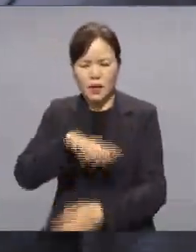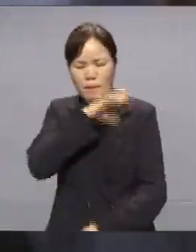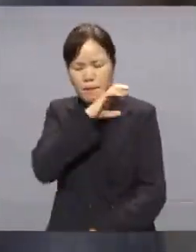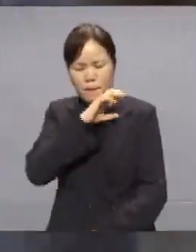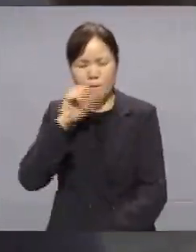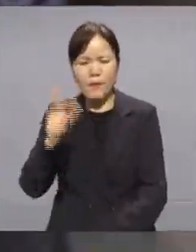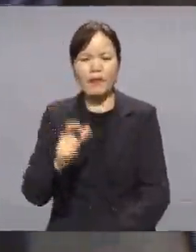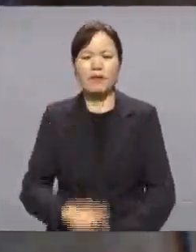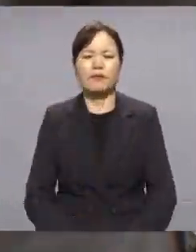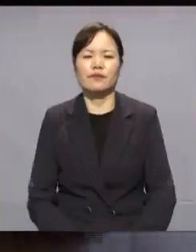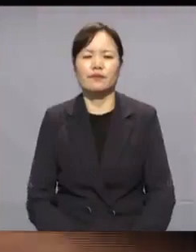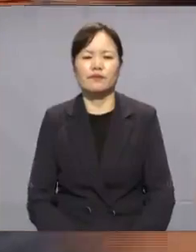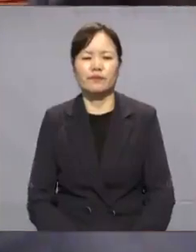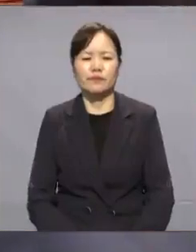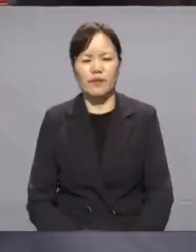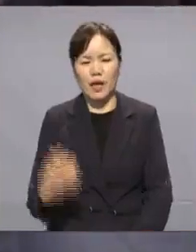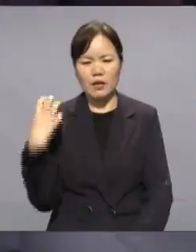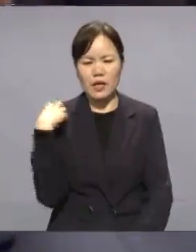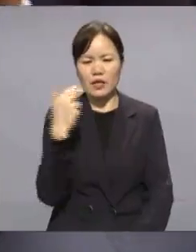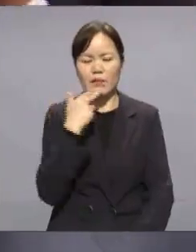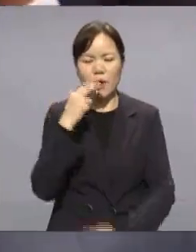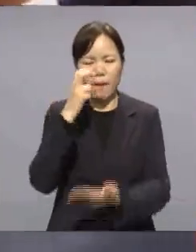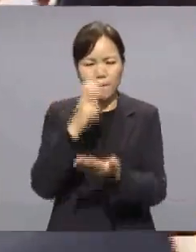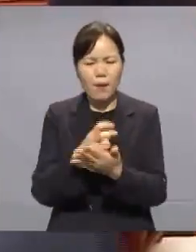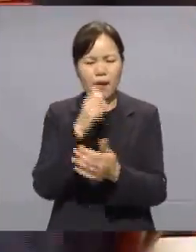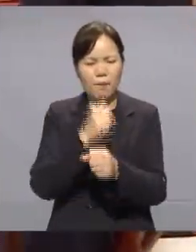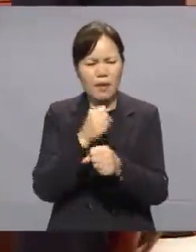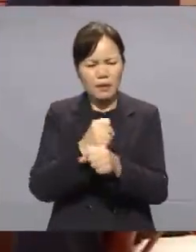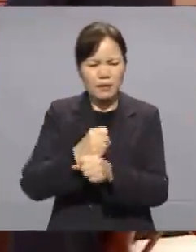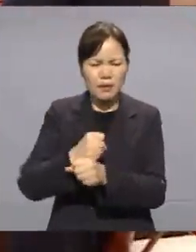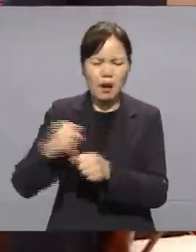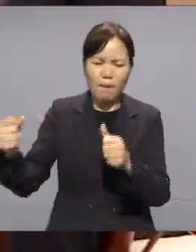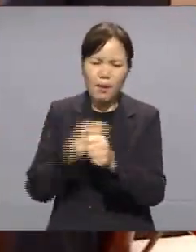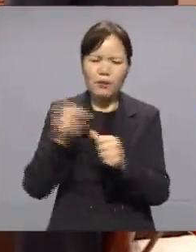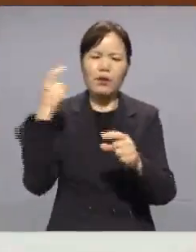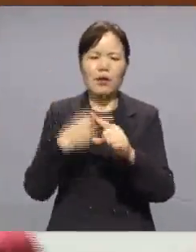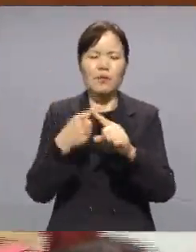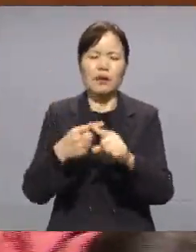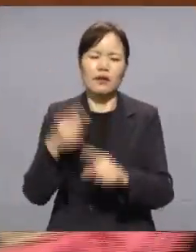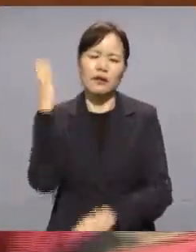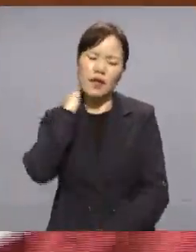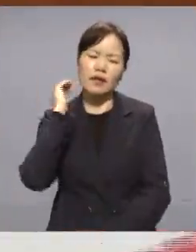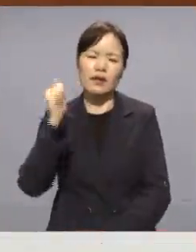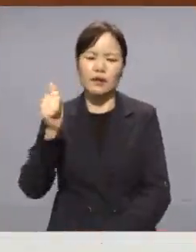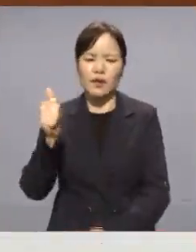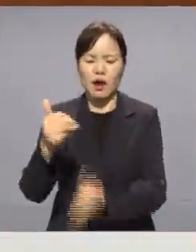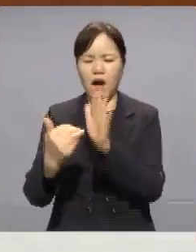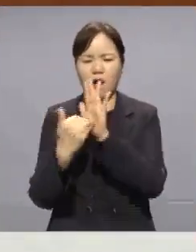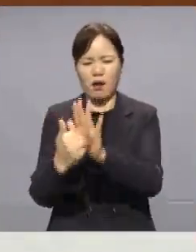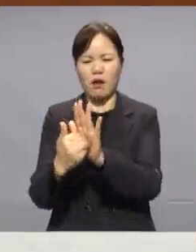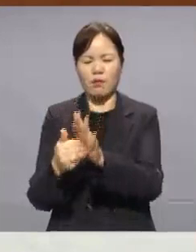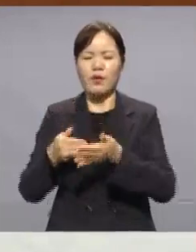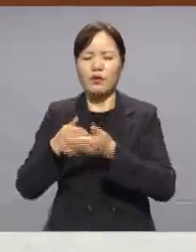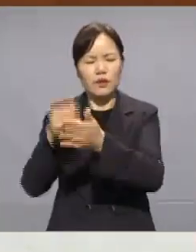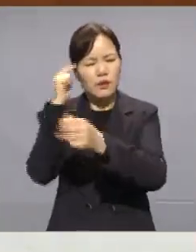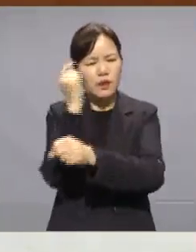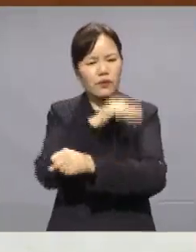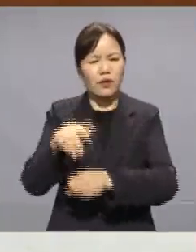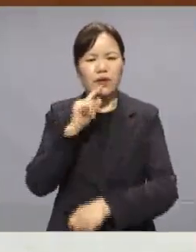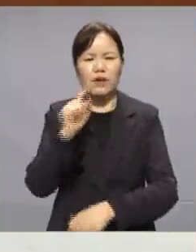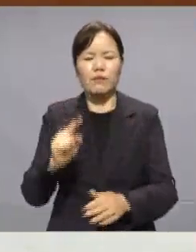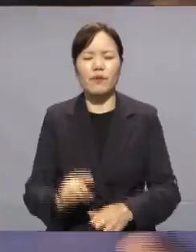반발했습니다. 무책임한 입법 폭력이라며 대통령에게 거부권 행사를 요청하겠다고 목소리를